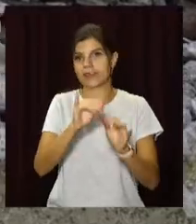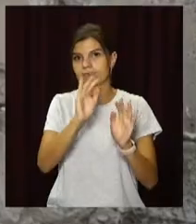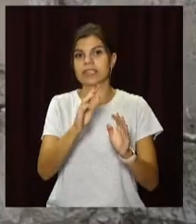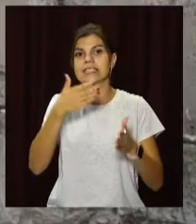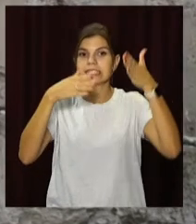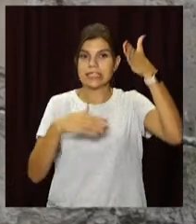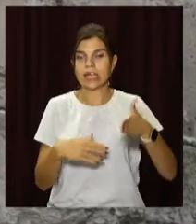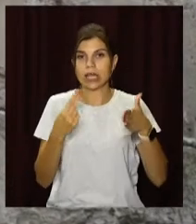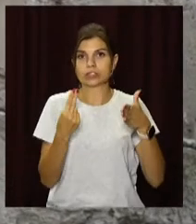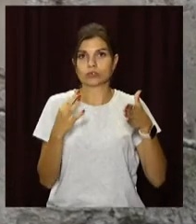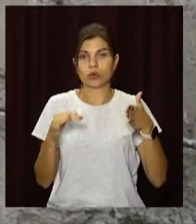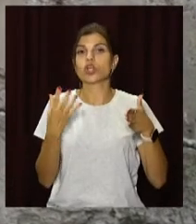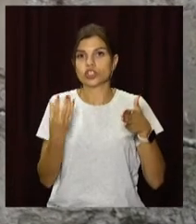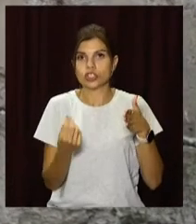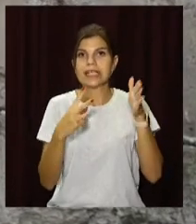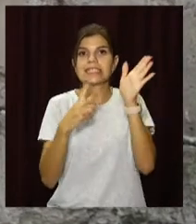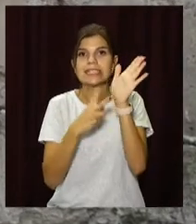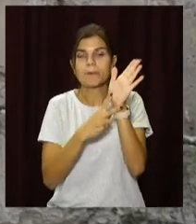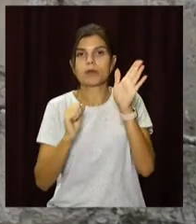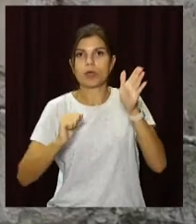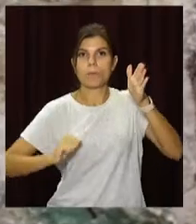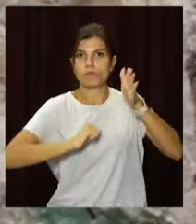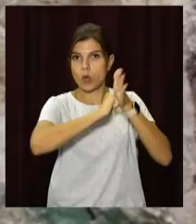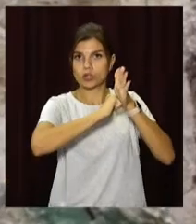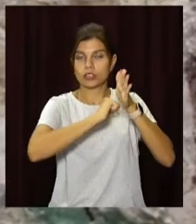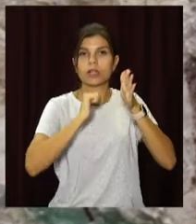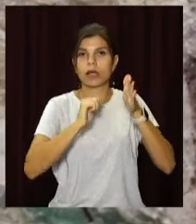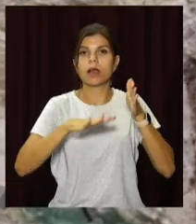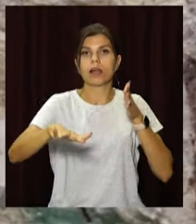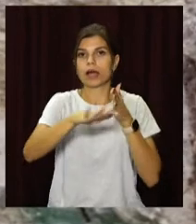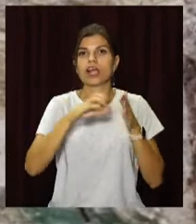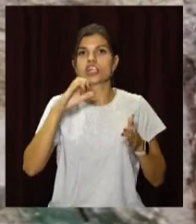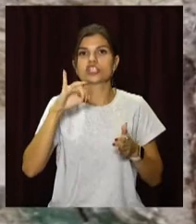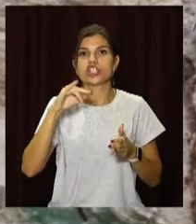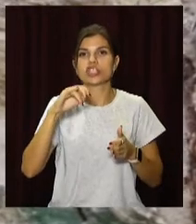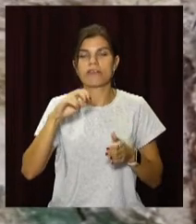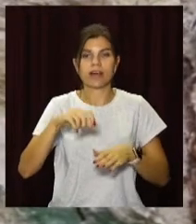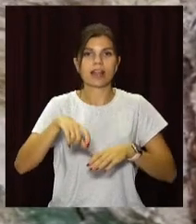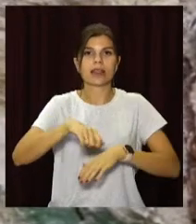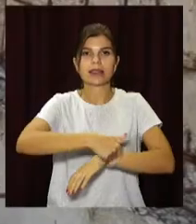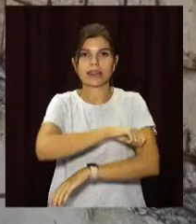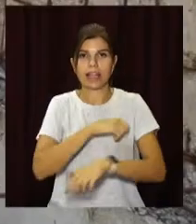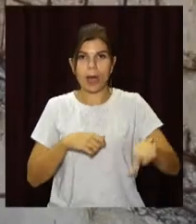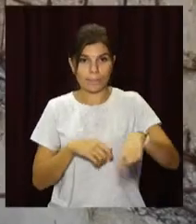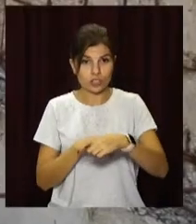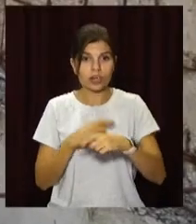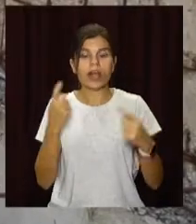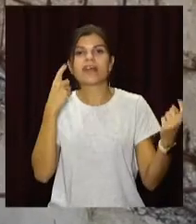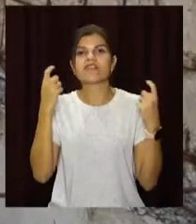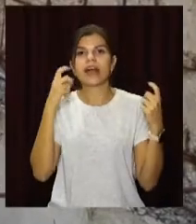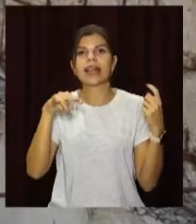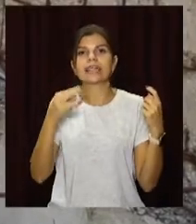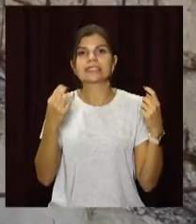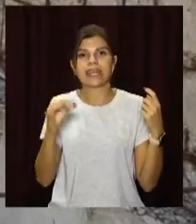ЦОЯ, в місті зміцнять ще 7 підпірних стін у різних районах. Це ділянки на Січеславській набережній, поблизу ліцею інформаційних технологій